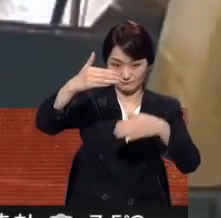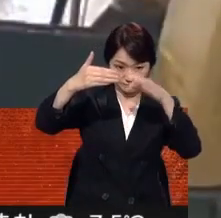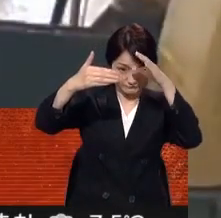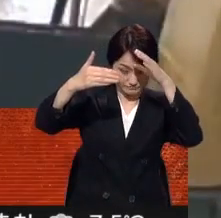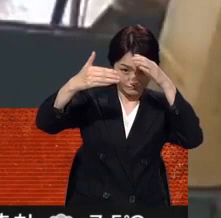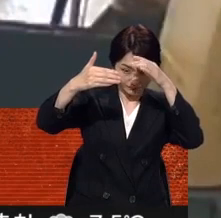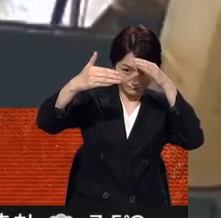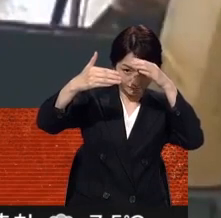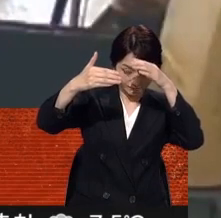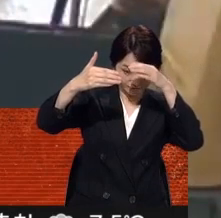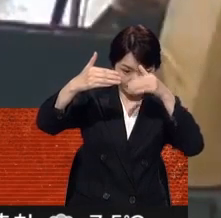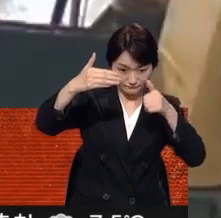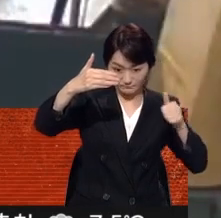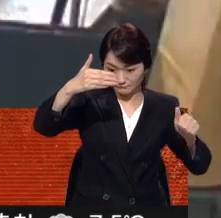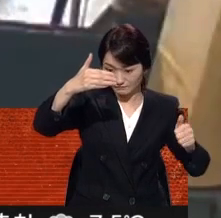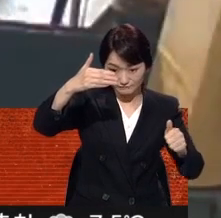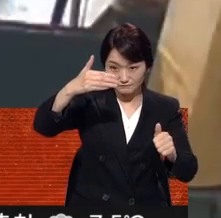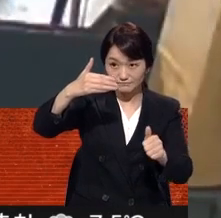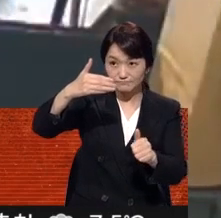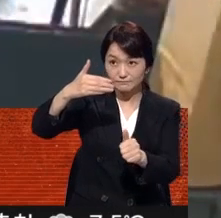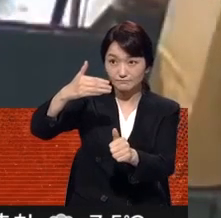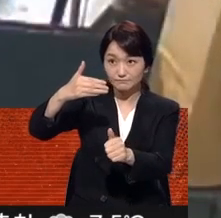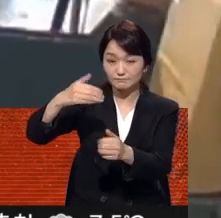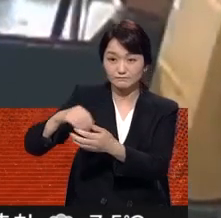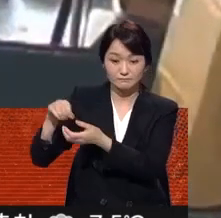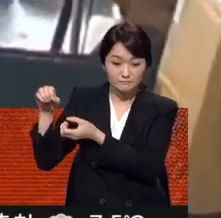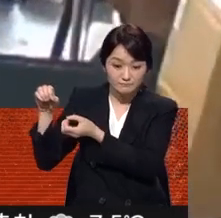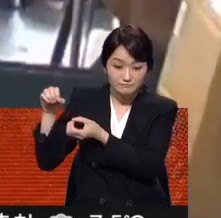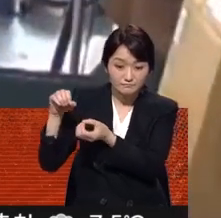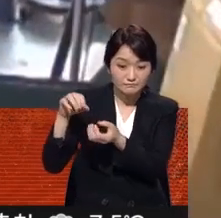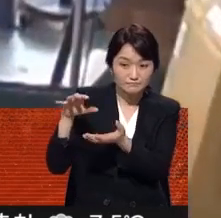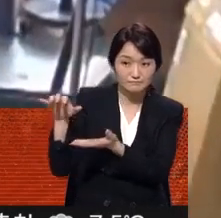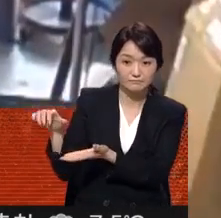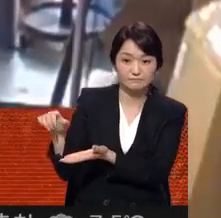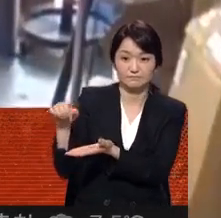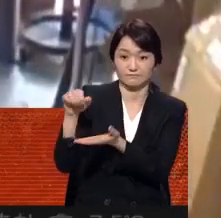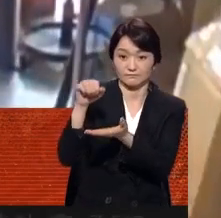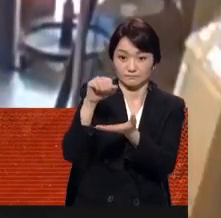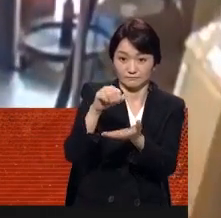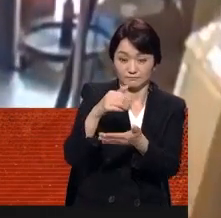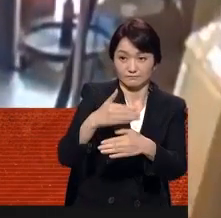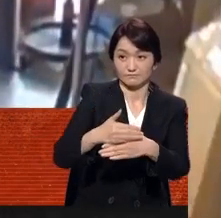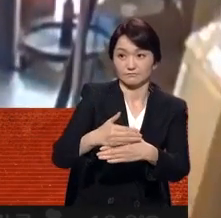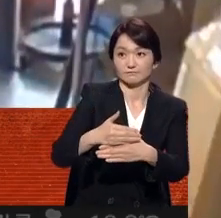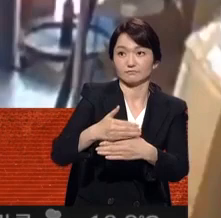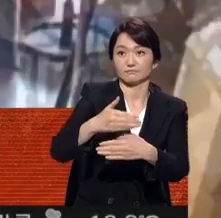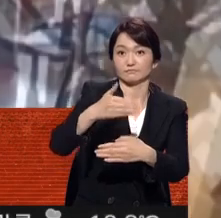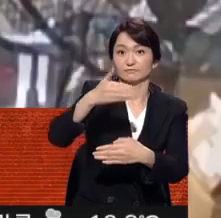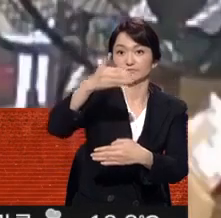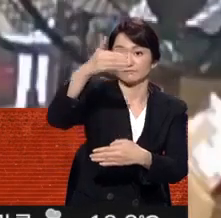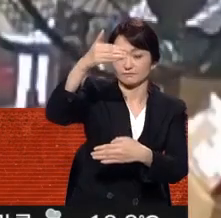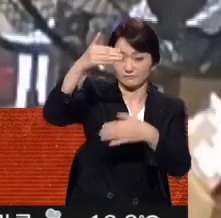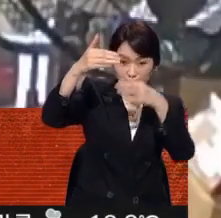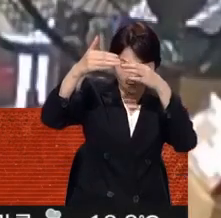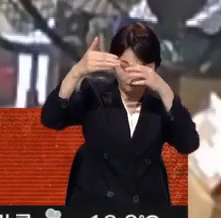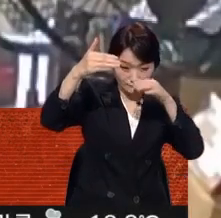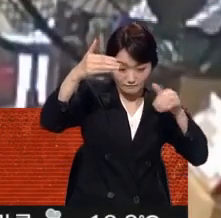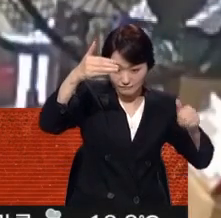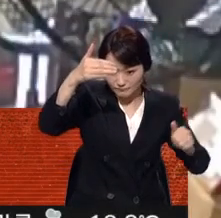키우는 애완 닭인데요 택배 기사가 물건을 배달하기 위해서 차고 문을 열었더니 닭이 차고에서 탈출을 시도합니다